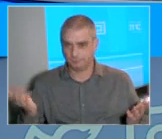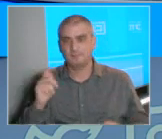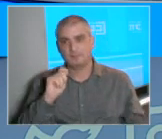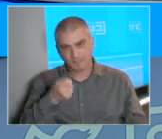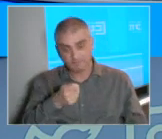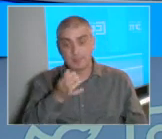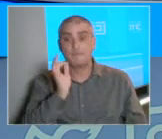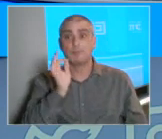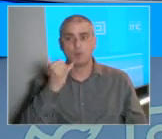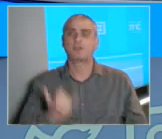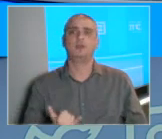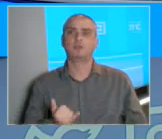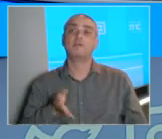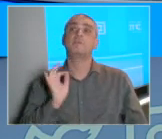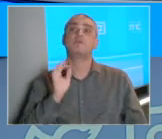דווקא